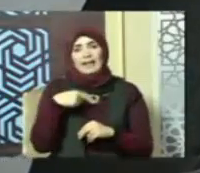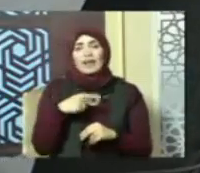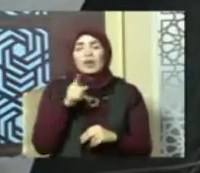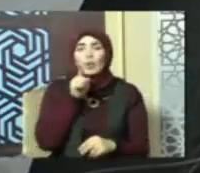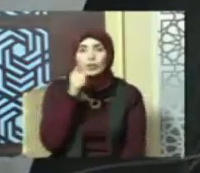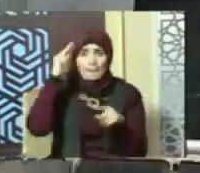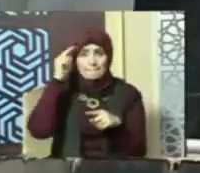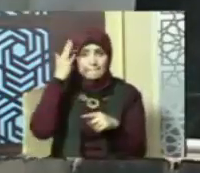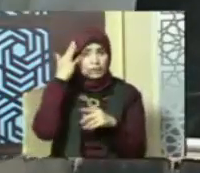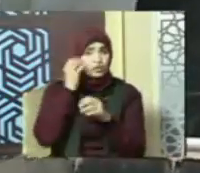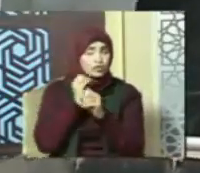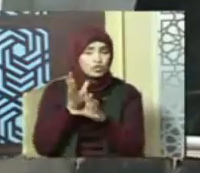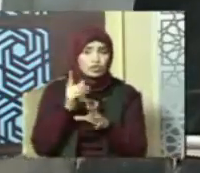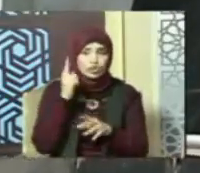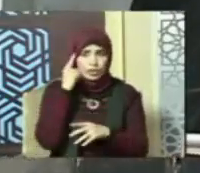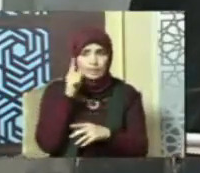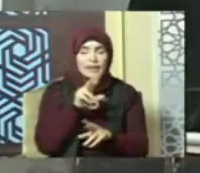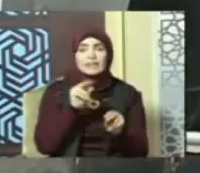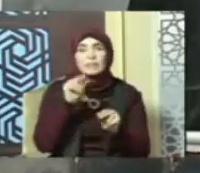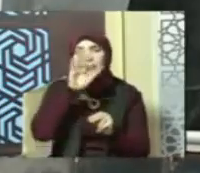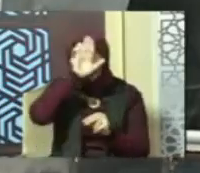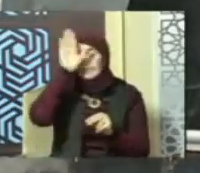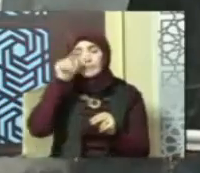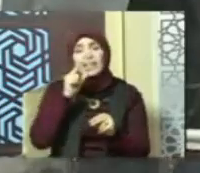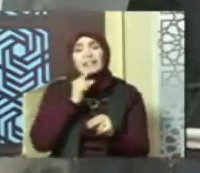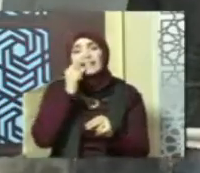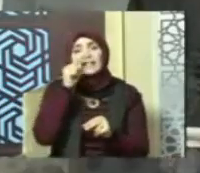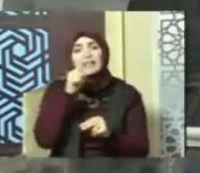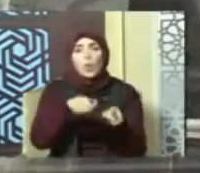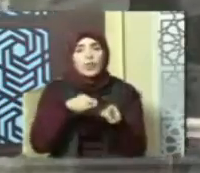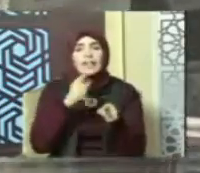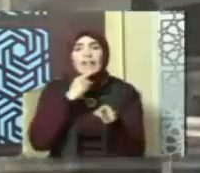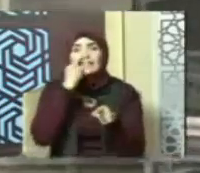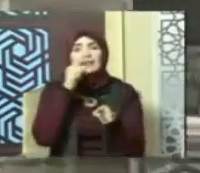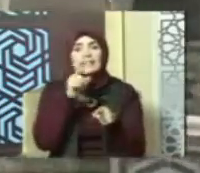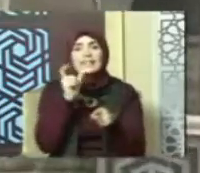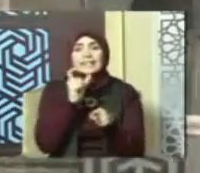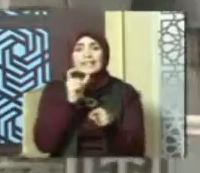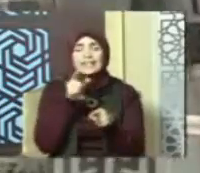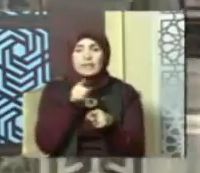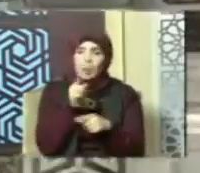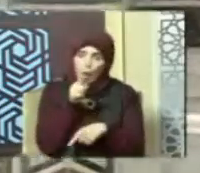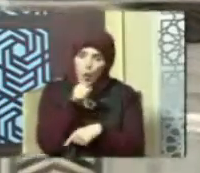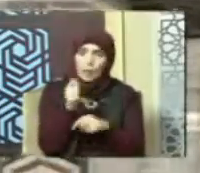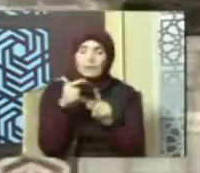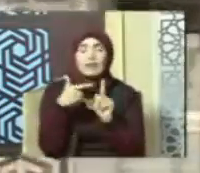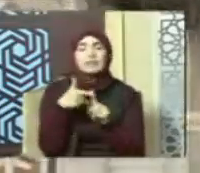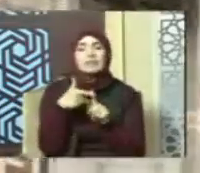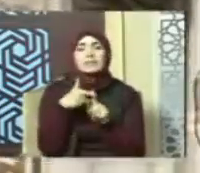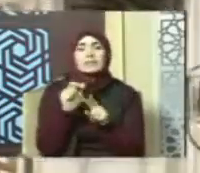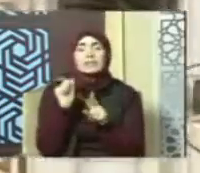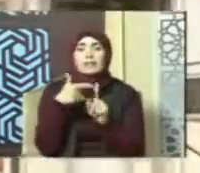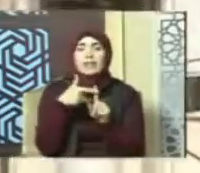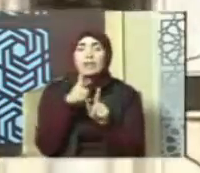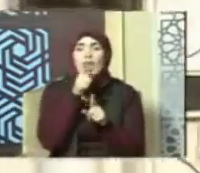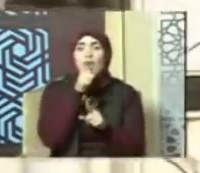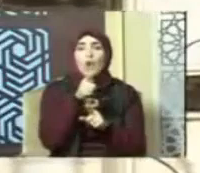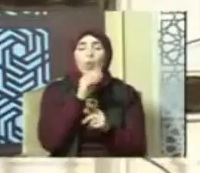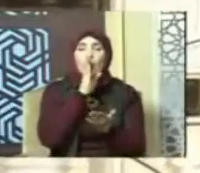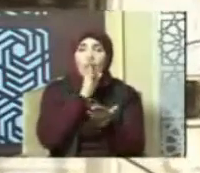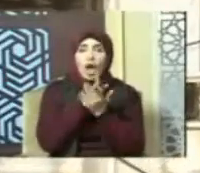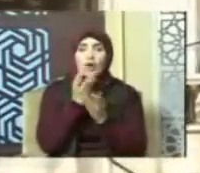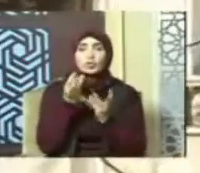تكن نظيره. ديننا دين القوة، وهذه النقطة الثانية حيث يقول